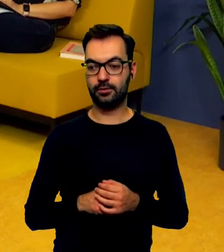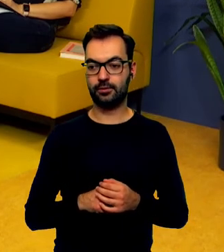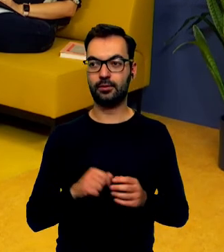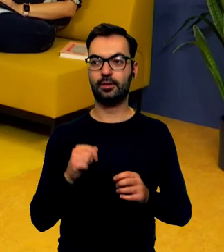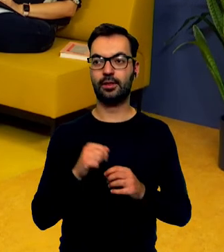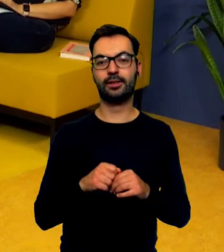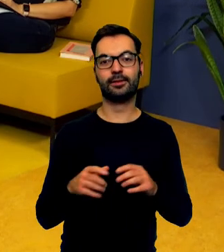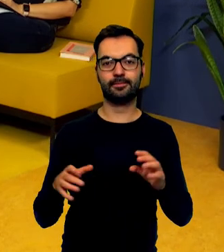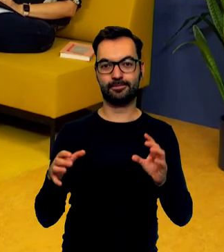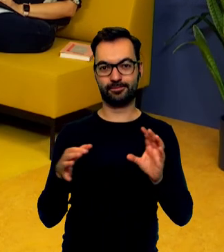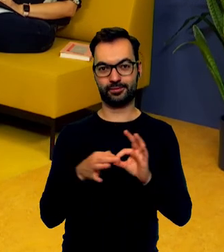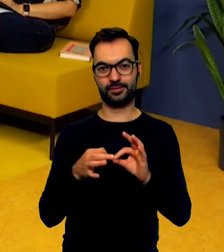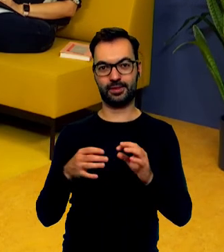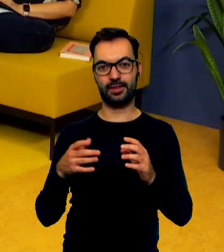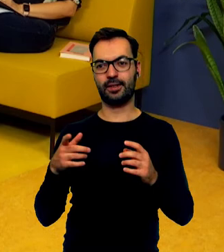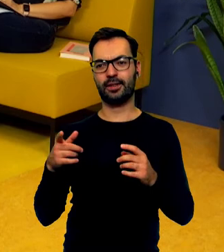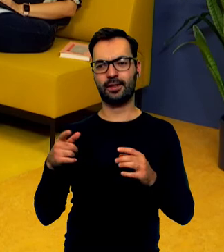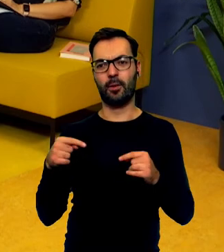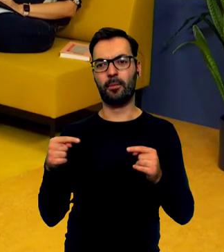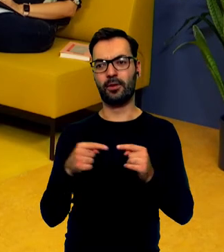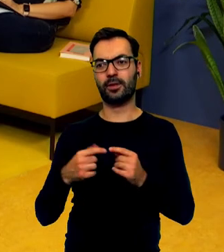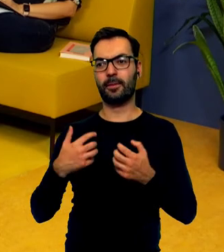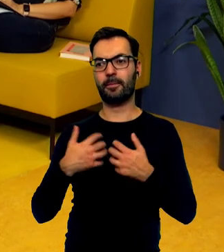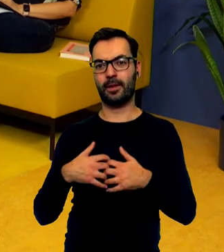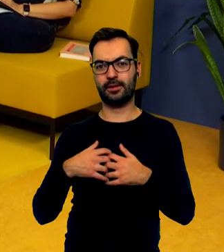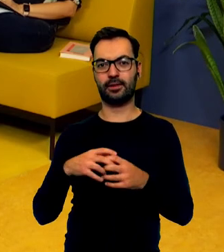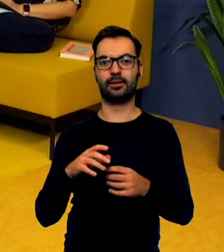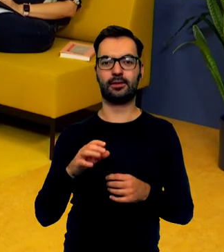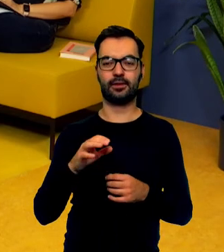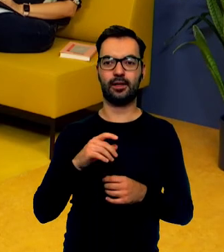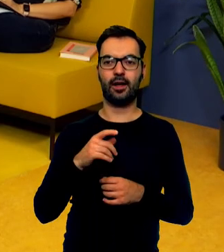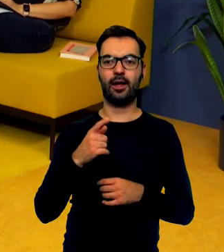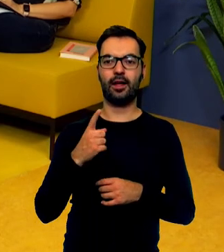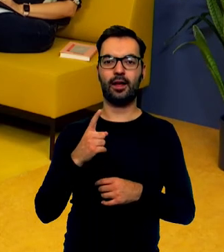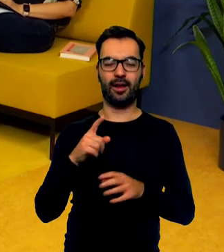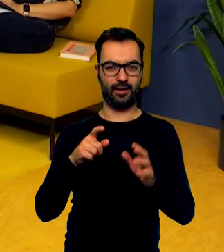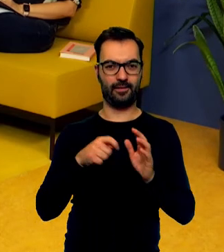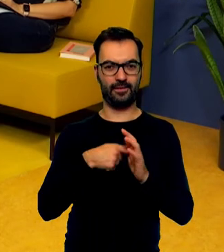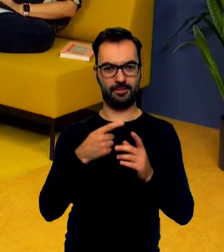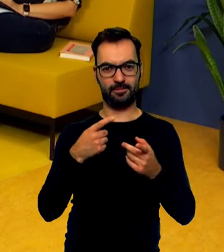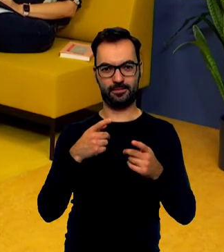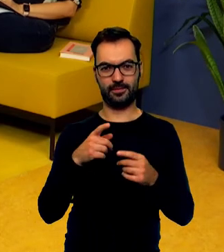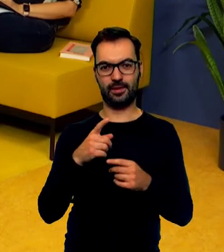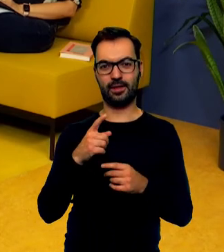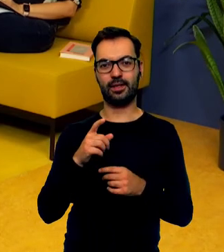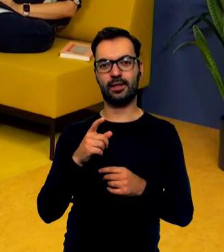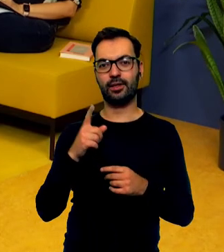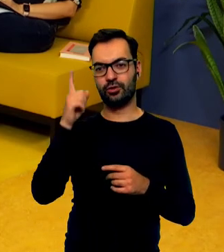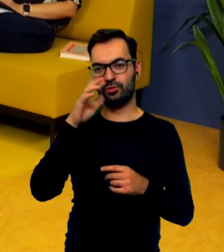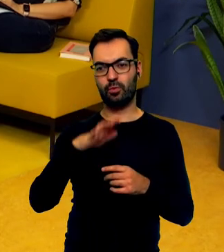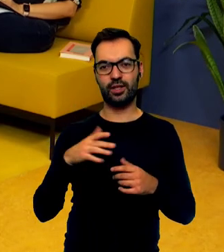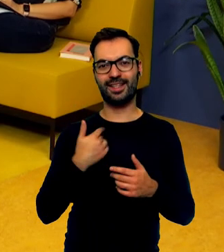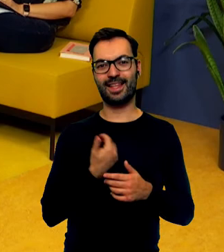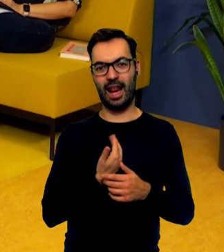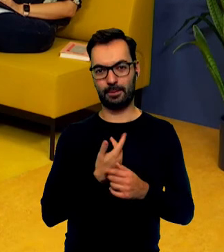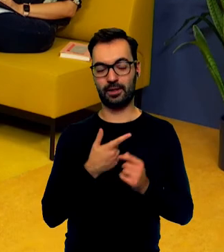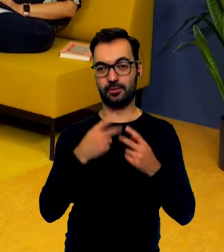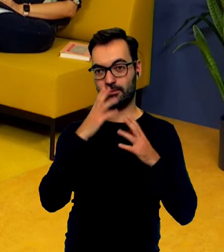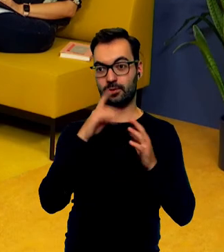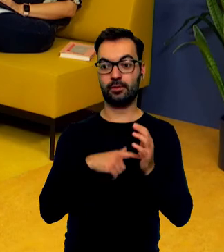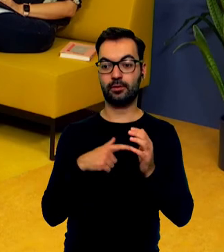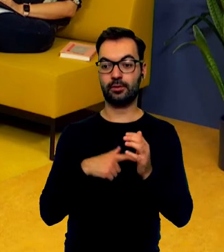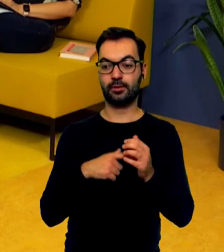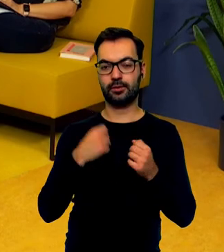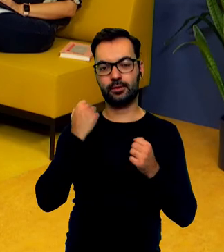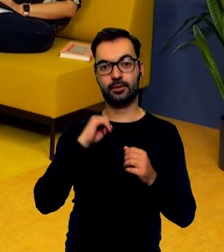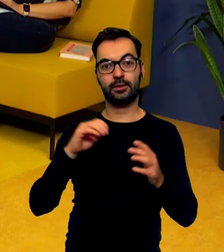innymi z tymi mechanizmami, które Social Dilemma, dylemat społeczny pokazywał, to polega po prostu